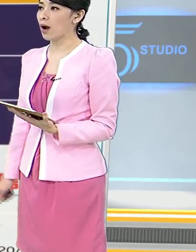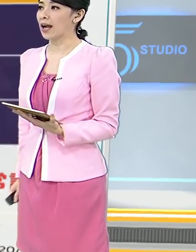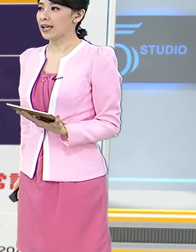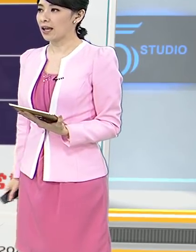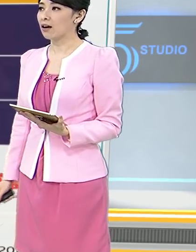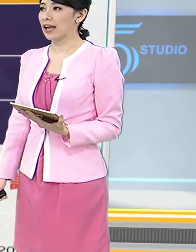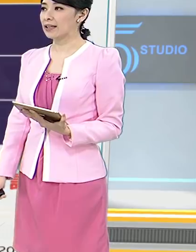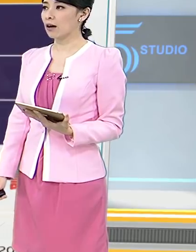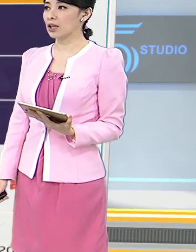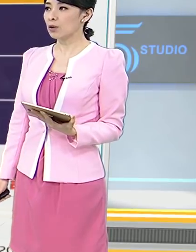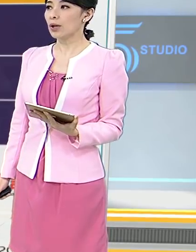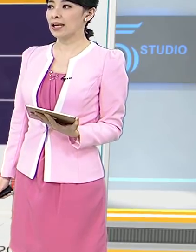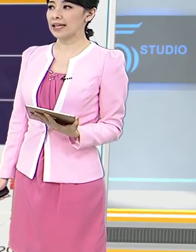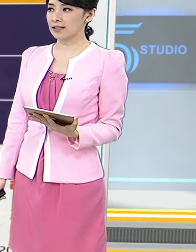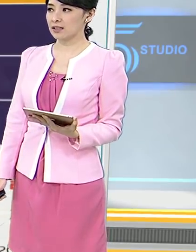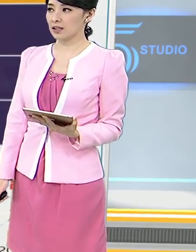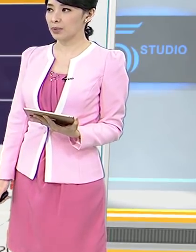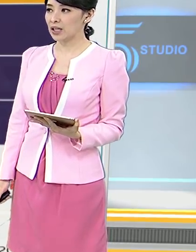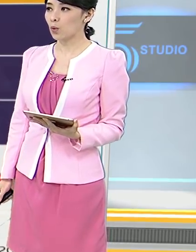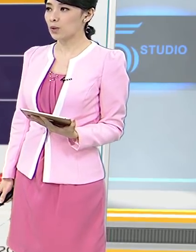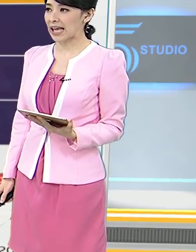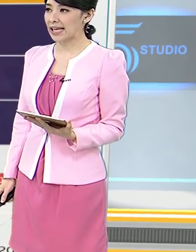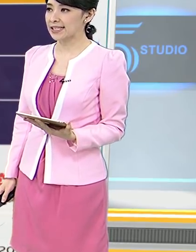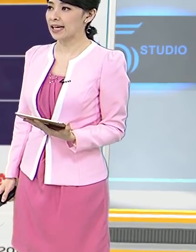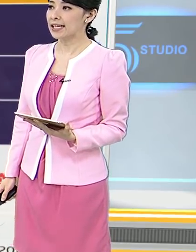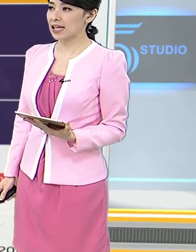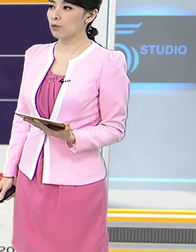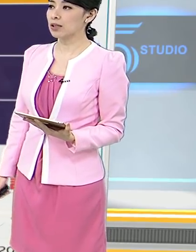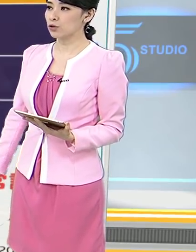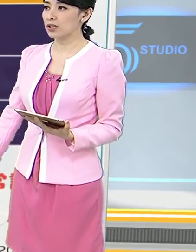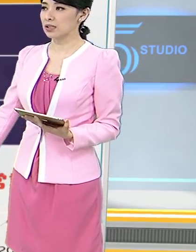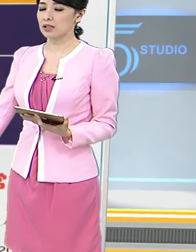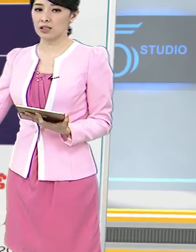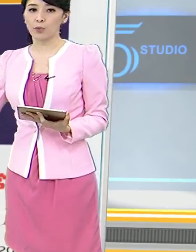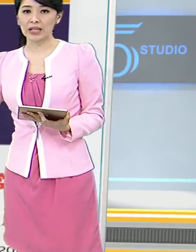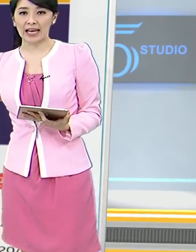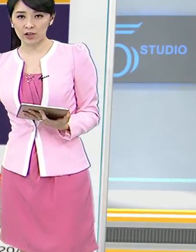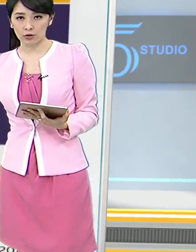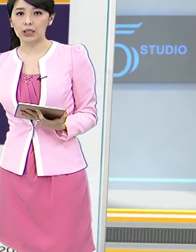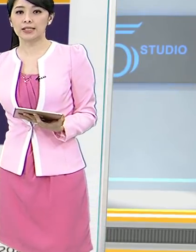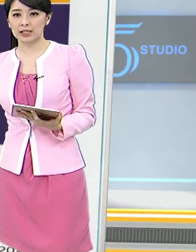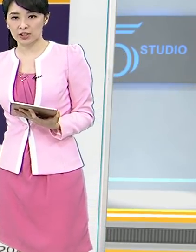状况，也要来到医院来进行评估采检。相关的讯息也请